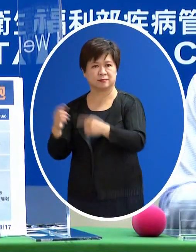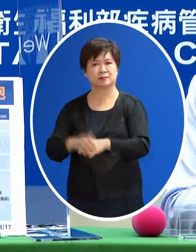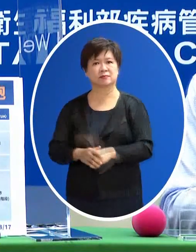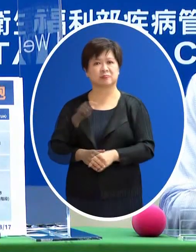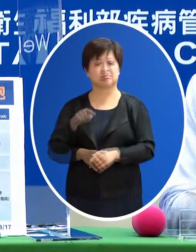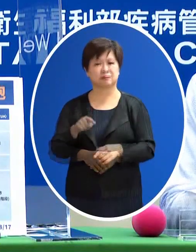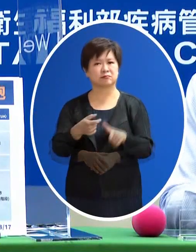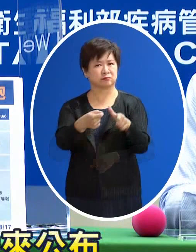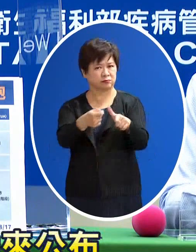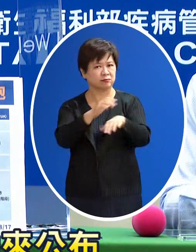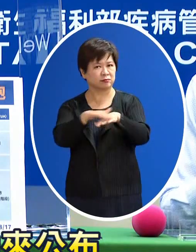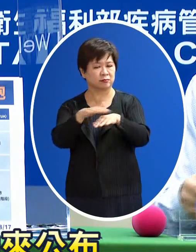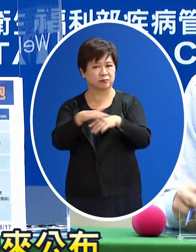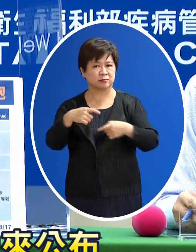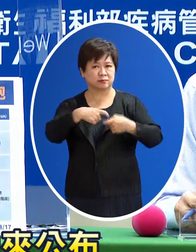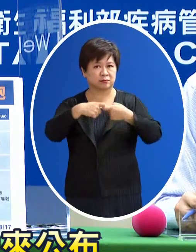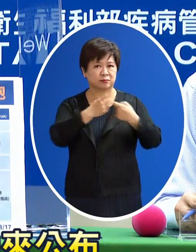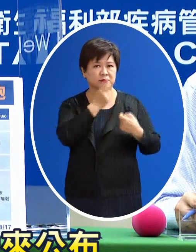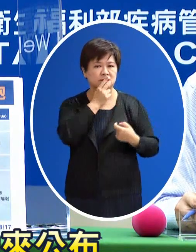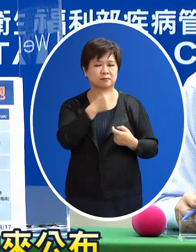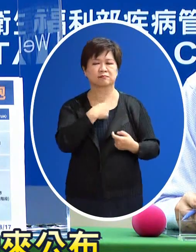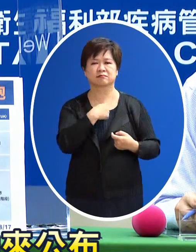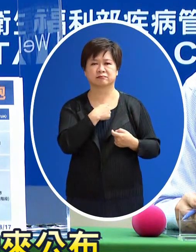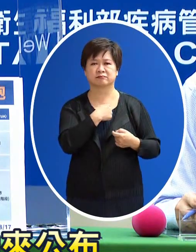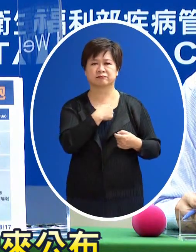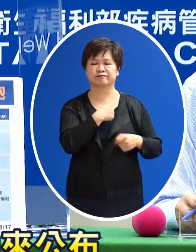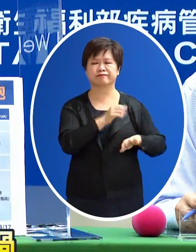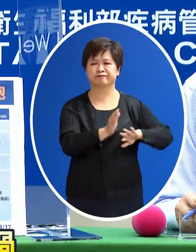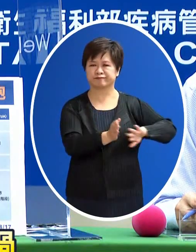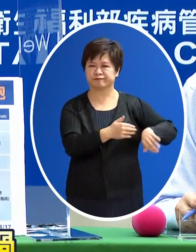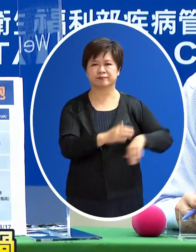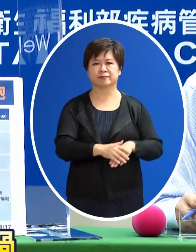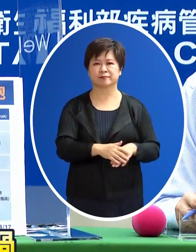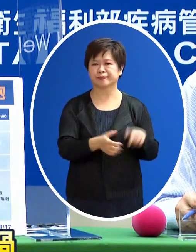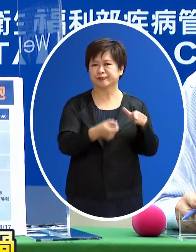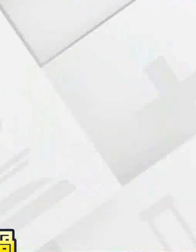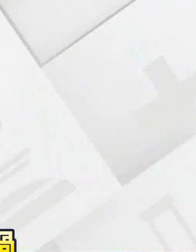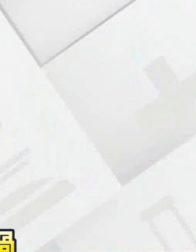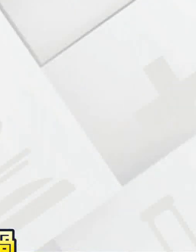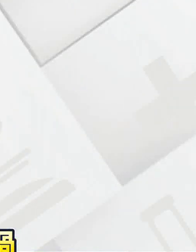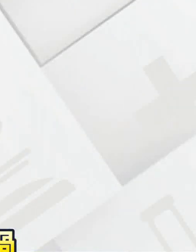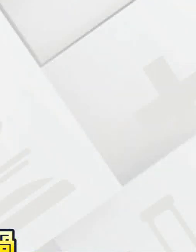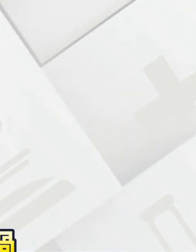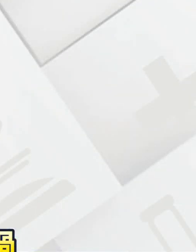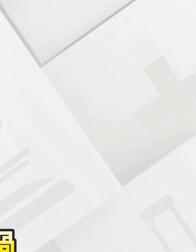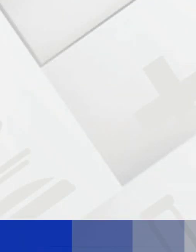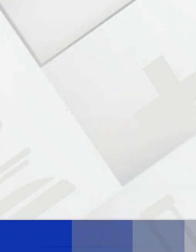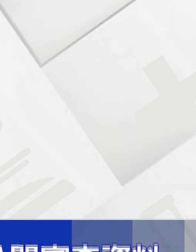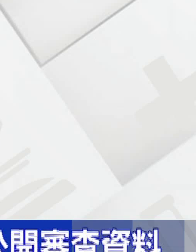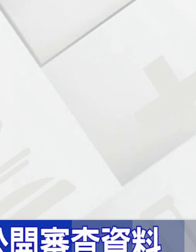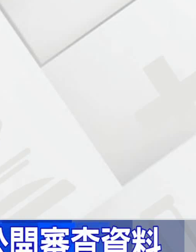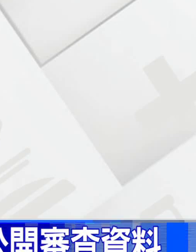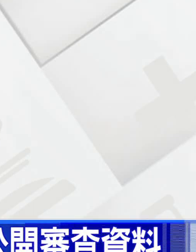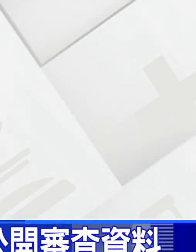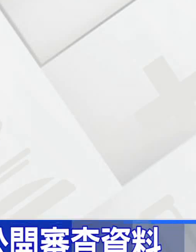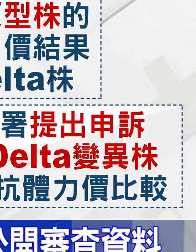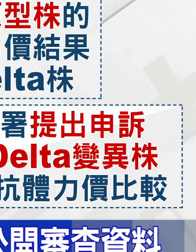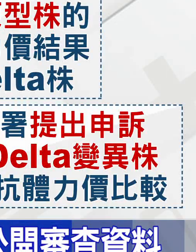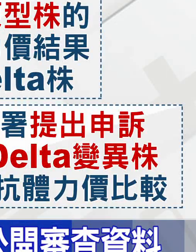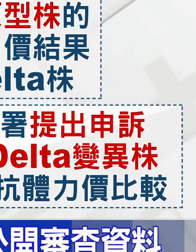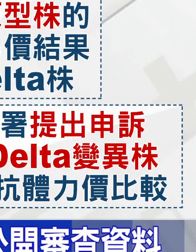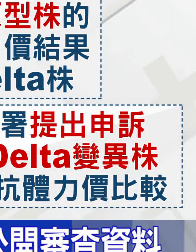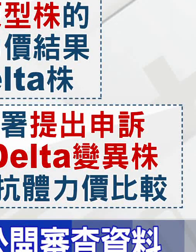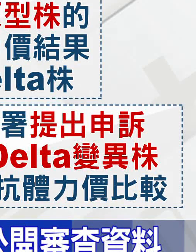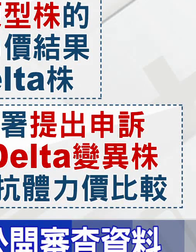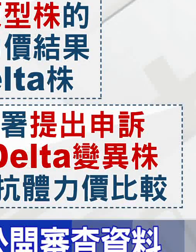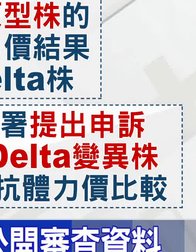们会公布；联雅的我们不会主动来公布。因为他就没通过。 联雅的第一步打算跟食药署提出申诉，提